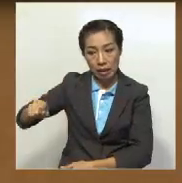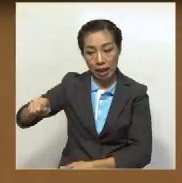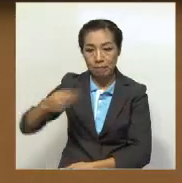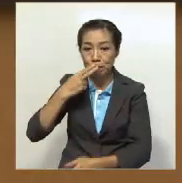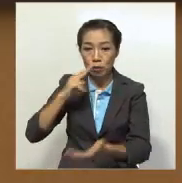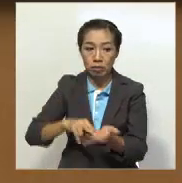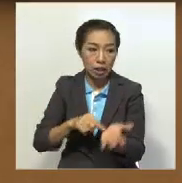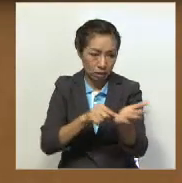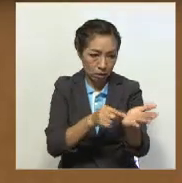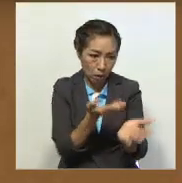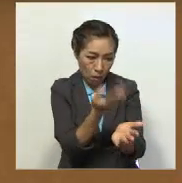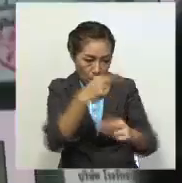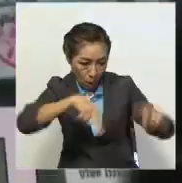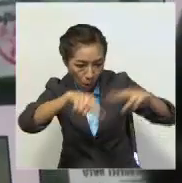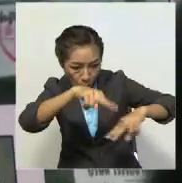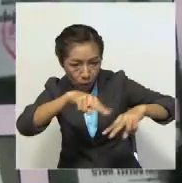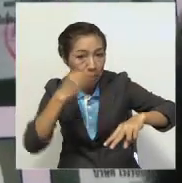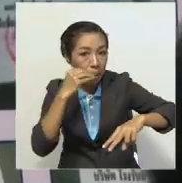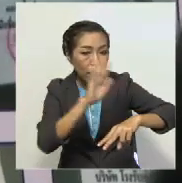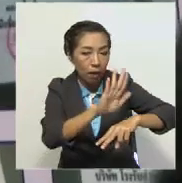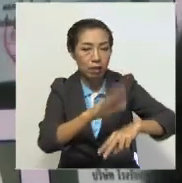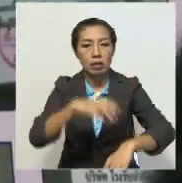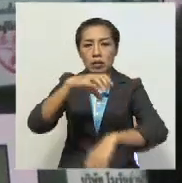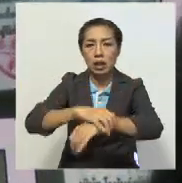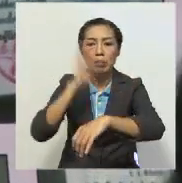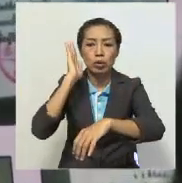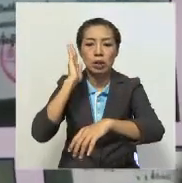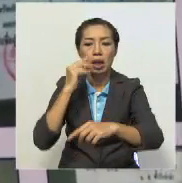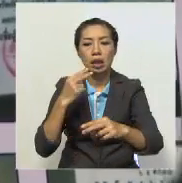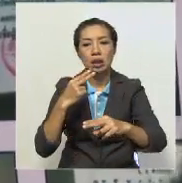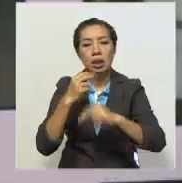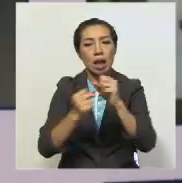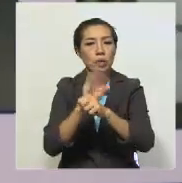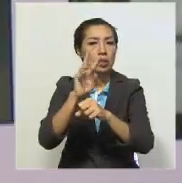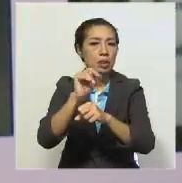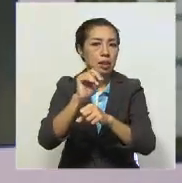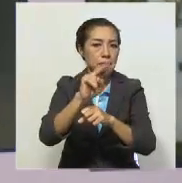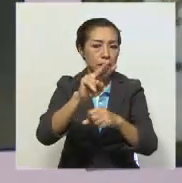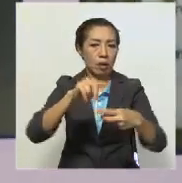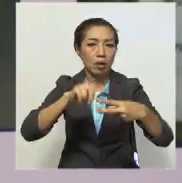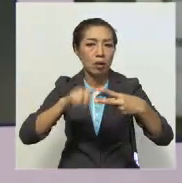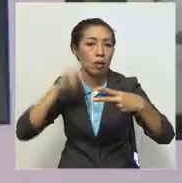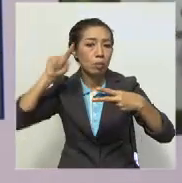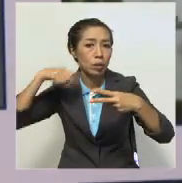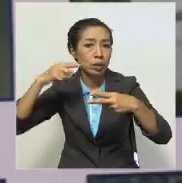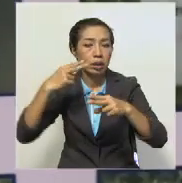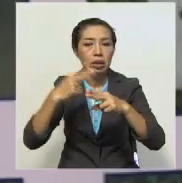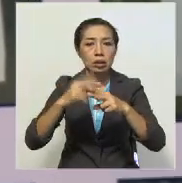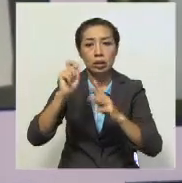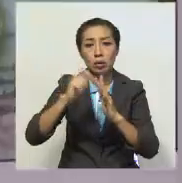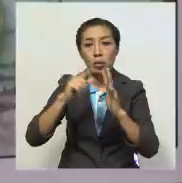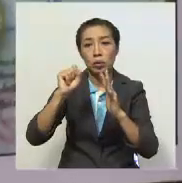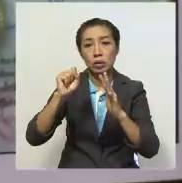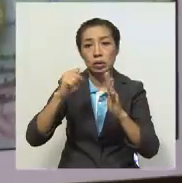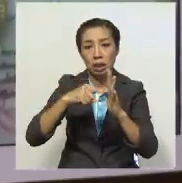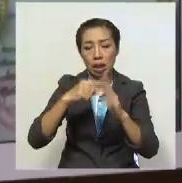จับกลุ่มตัวนายอภิชาติบุญเรืองอายุ42ปีและนางสาวอุษาเกตมณีหรือทิยาตาบุ